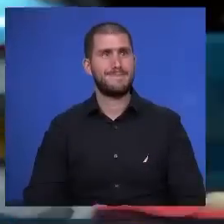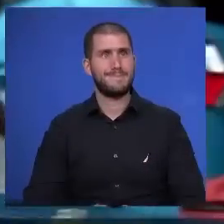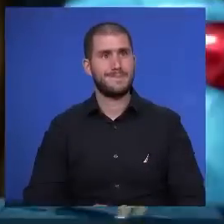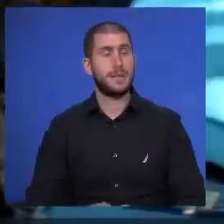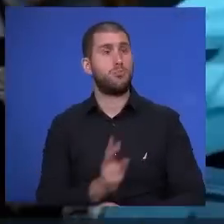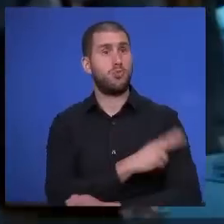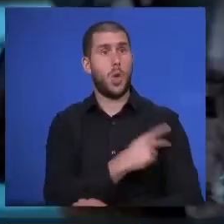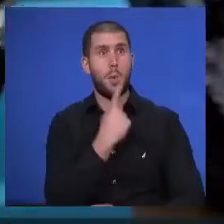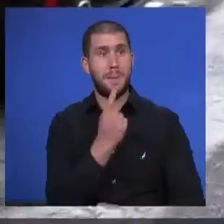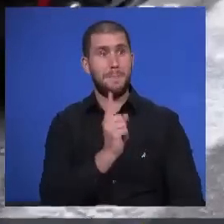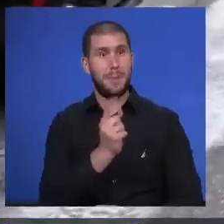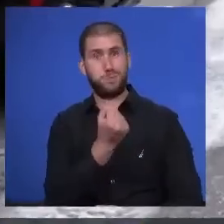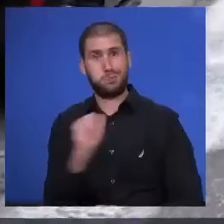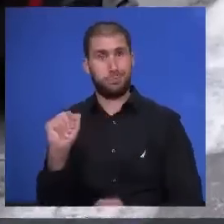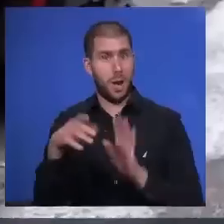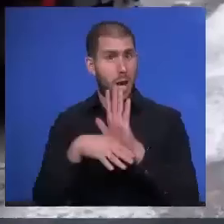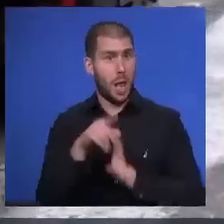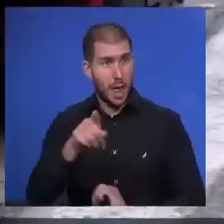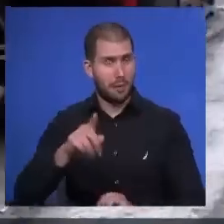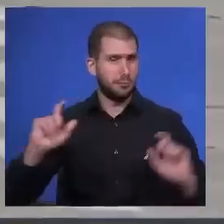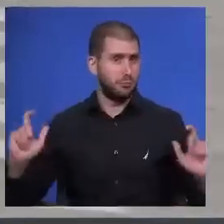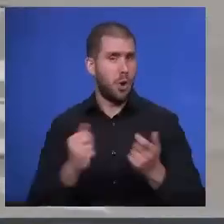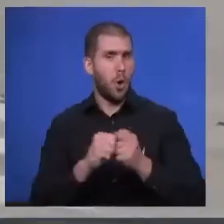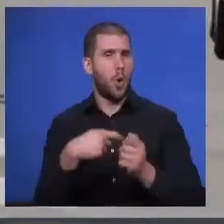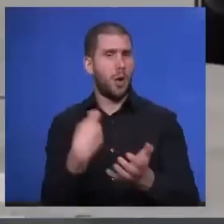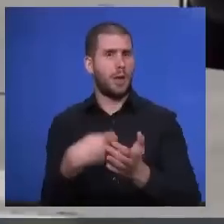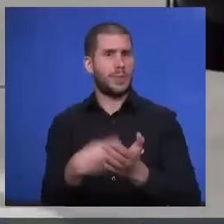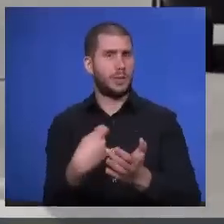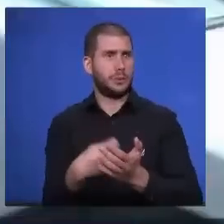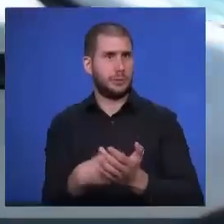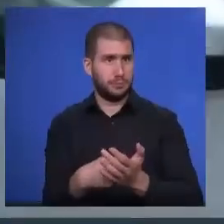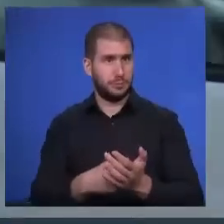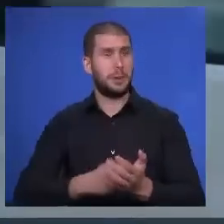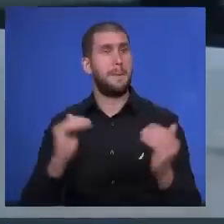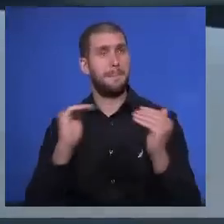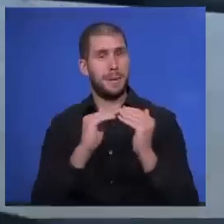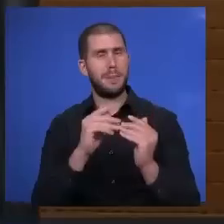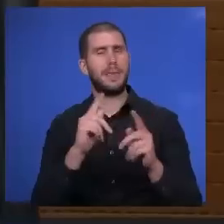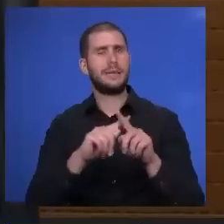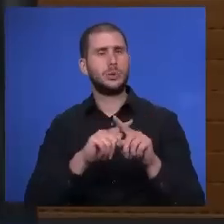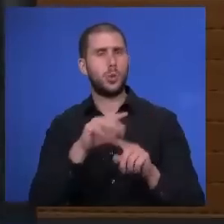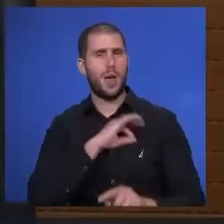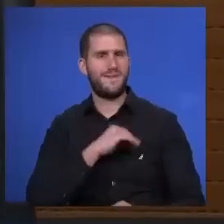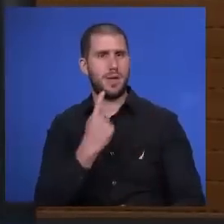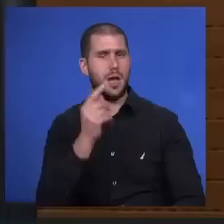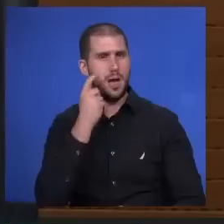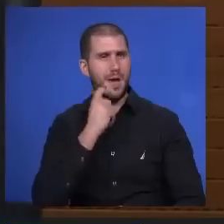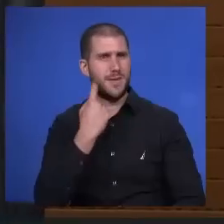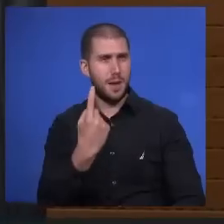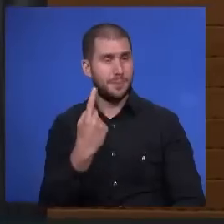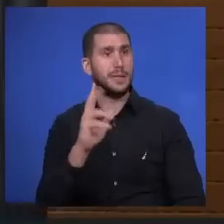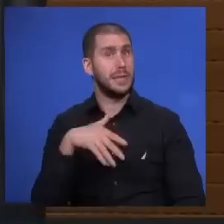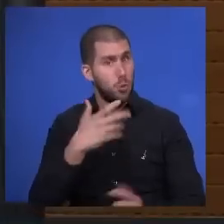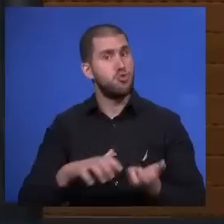במשטרה אמרו כי מי שיעבור על הכללים יעצר או יקבל דוחות תנועה, בהתאם לאופי העבירה. ברור שכנראה יהיו